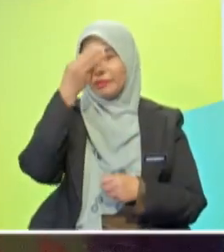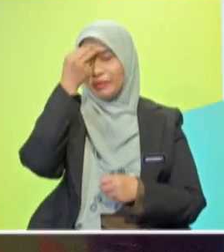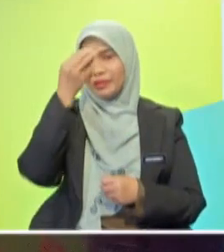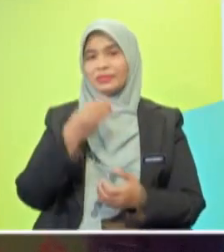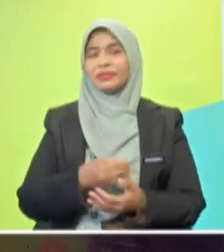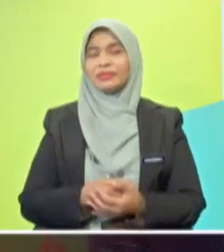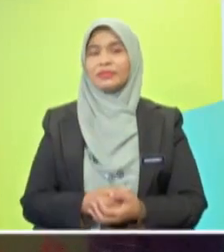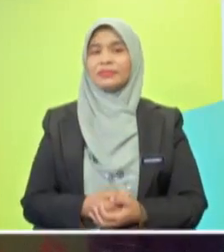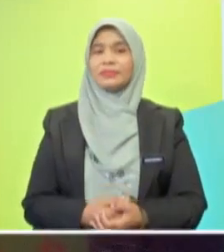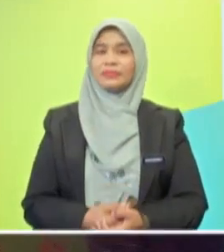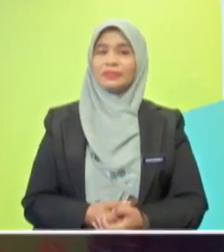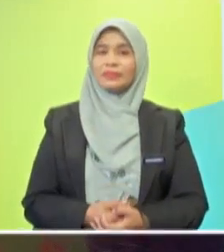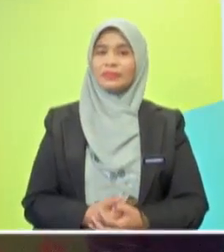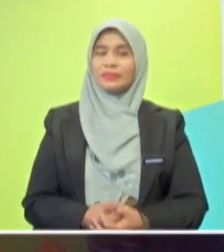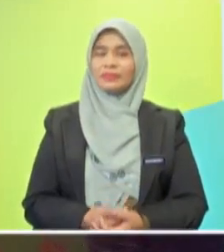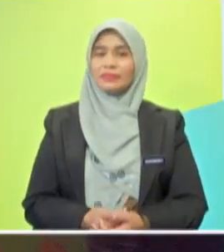Okey.